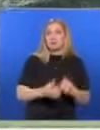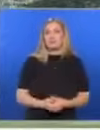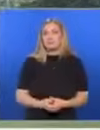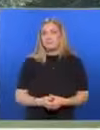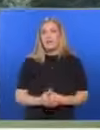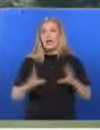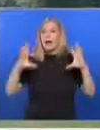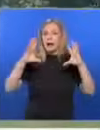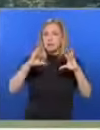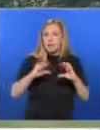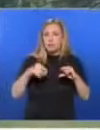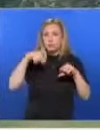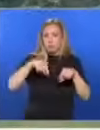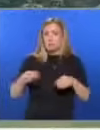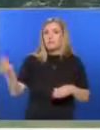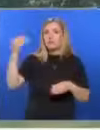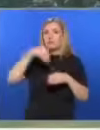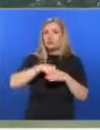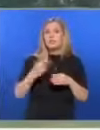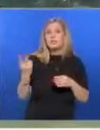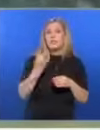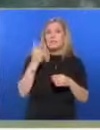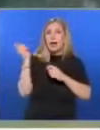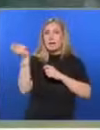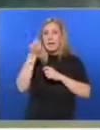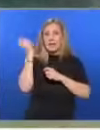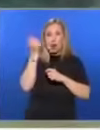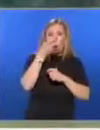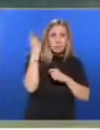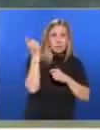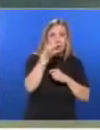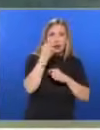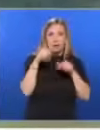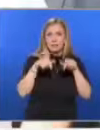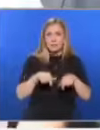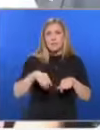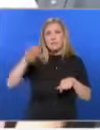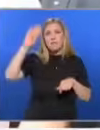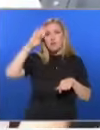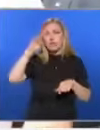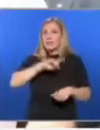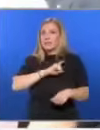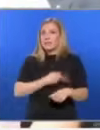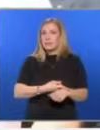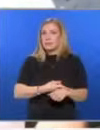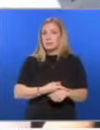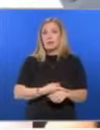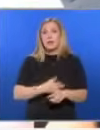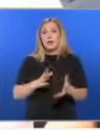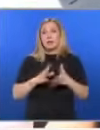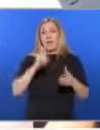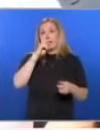включиха и 2 хеликоптера от състава на 24-та авиобаза Крумово на военно-въздушните сили. Най-важното е да овладеем